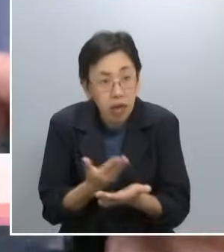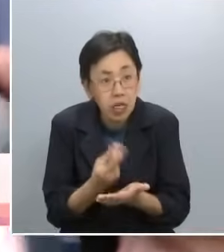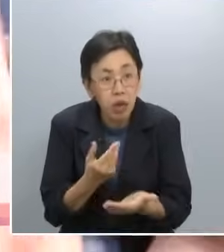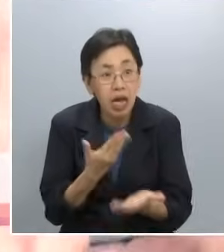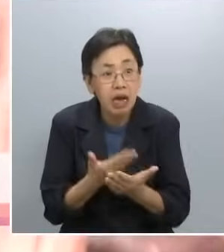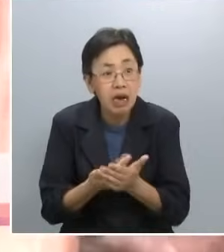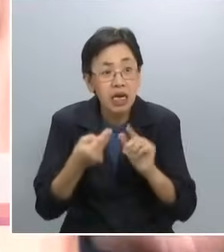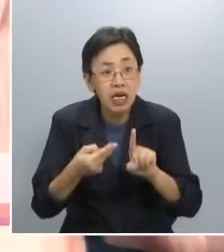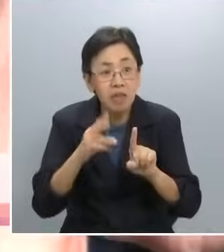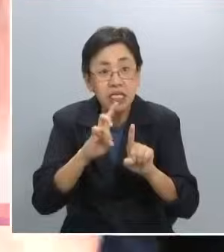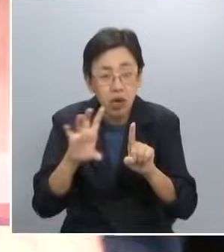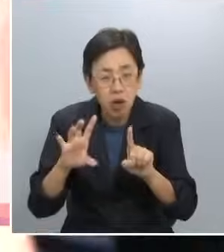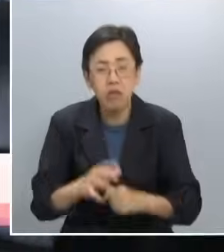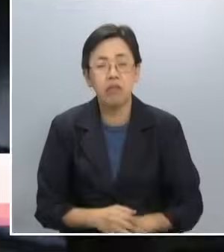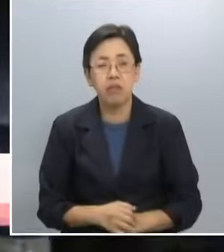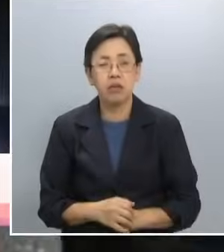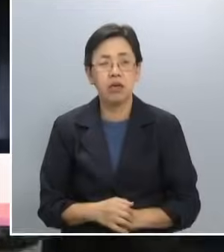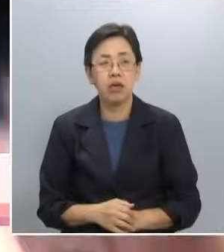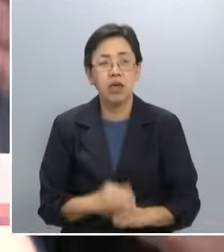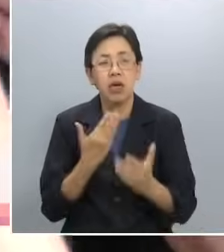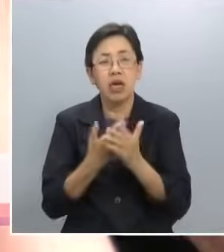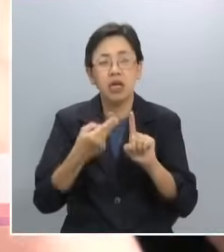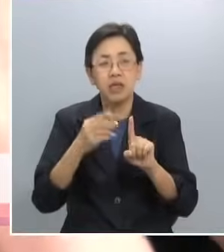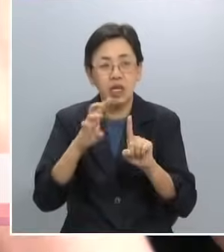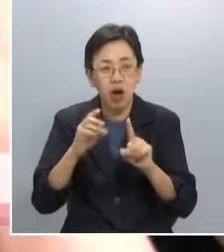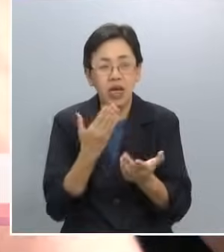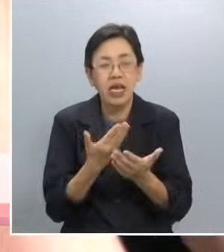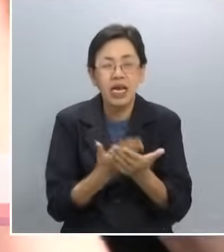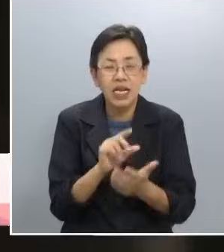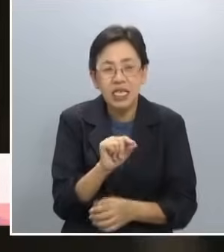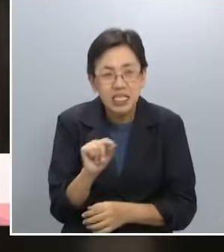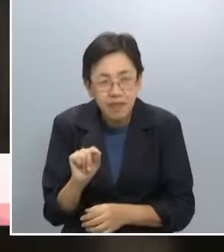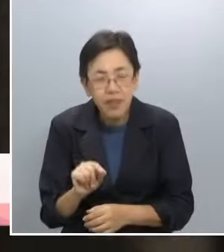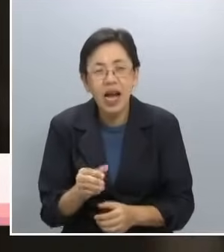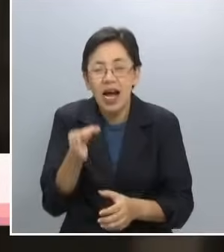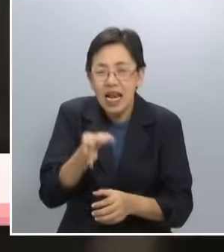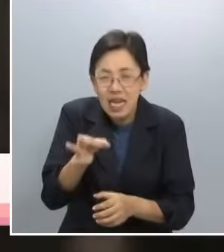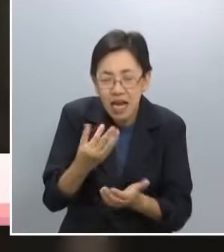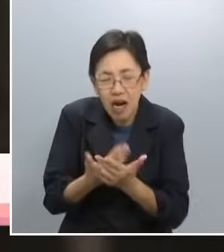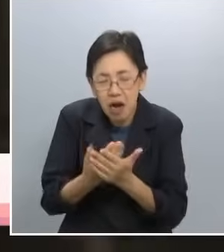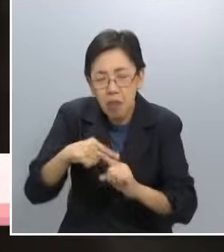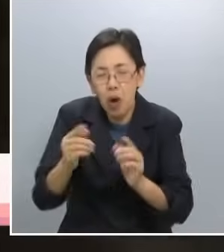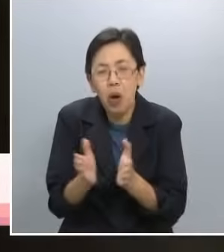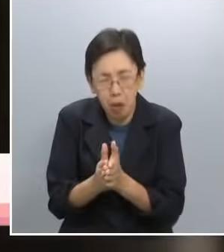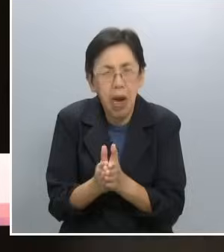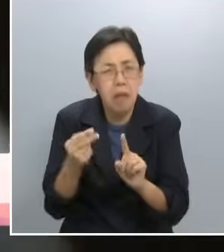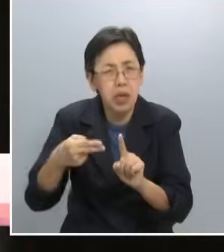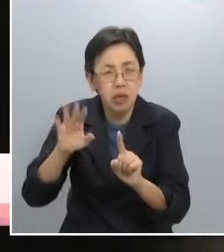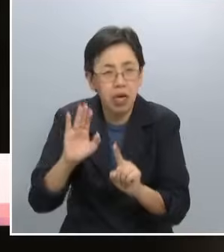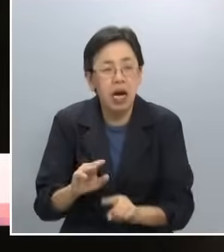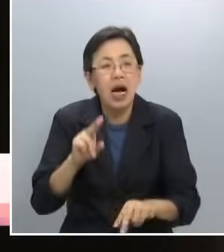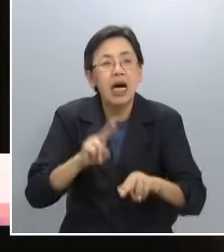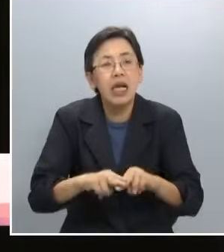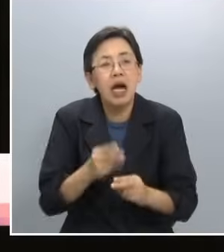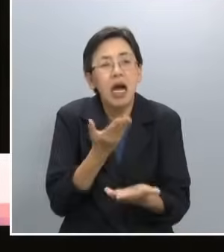1,700บาทเป็นแบงค์ 20กับเหรียญรวมกันก็คาดการณ์กันว่าน่าจะมาจากการนั่งขอ